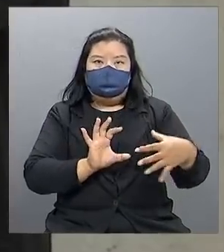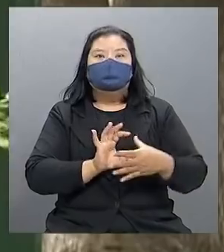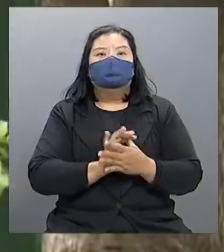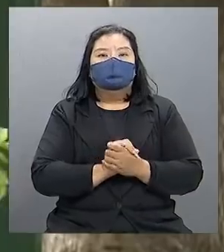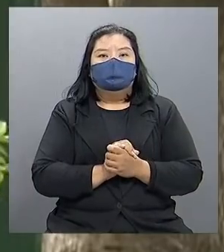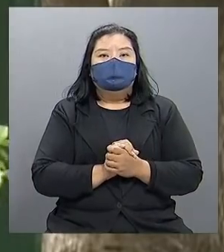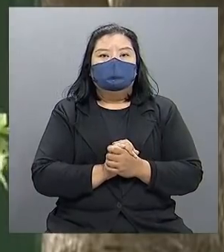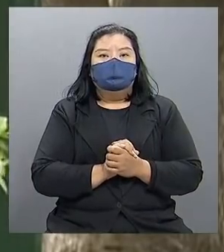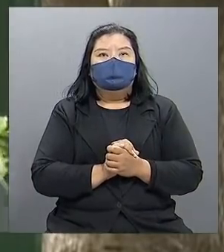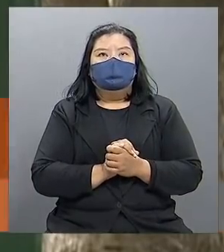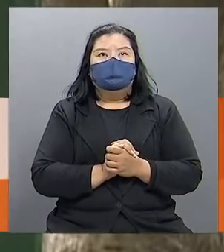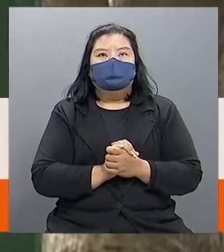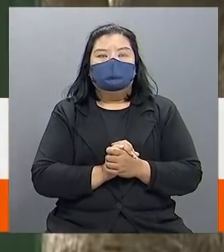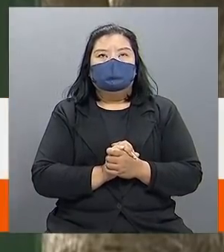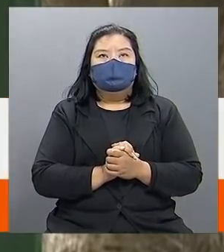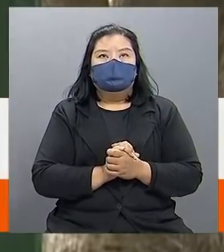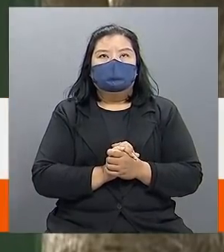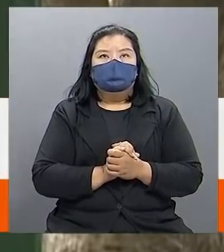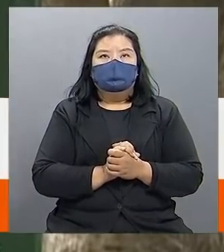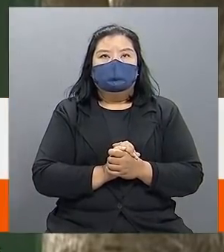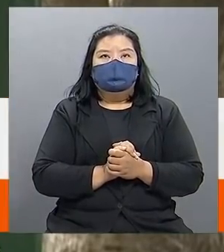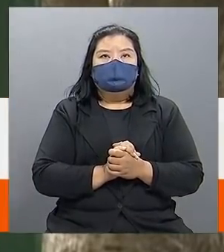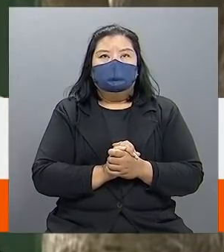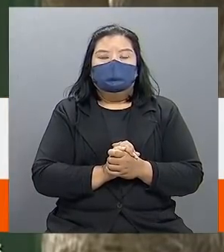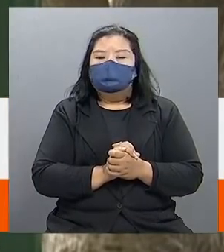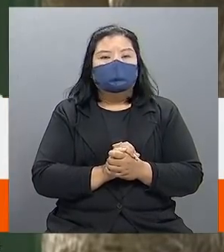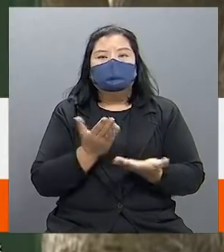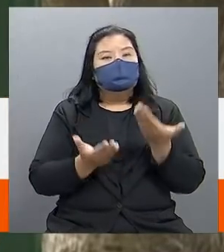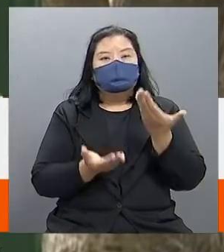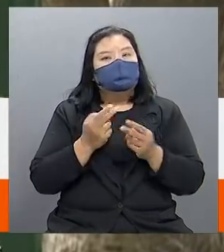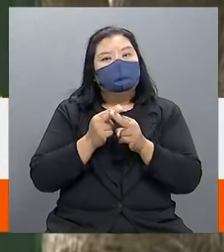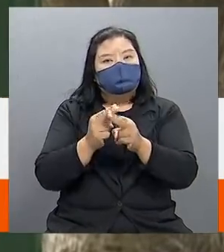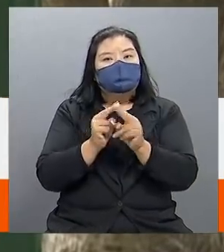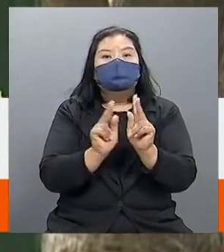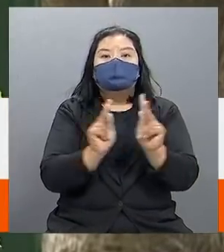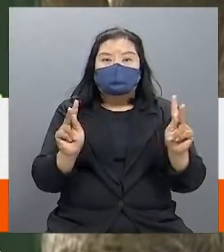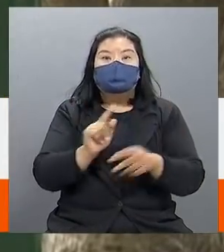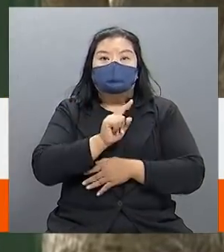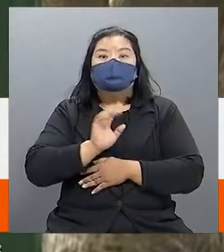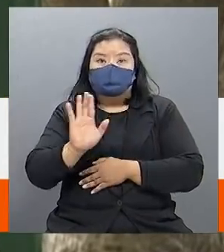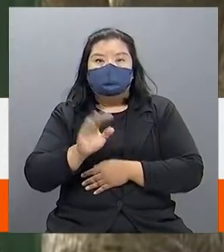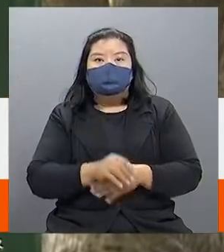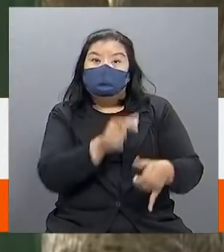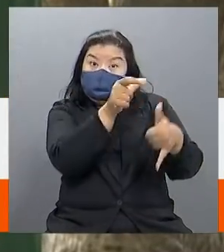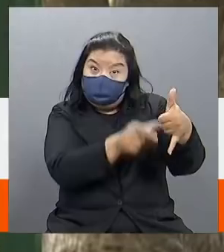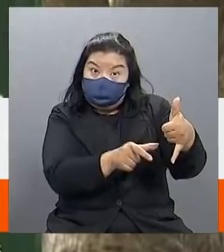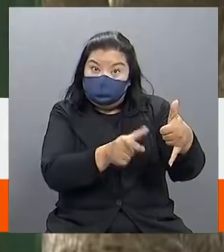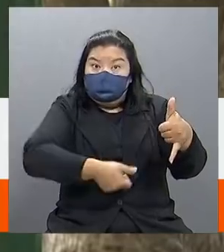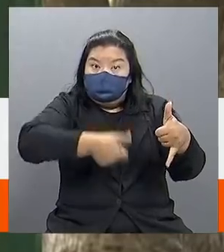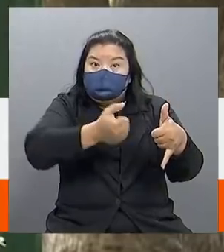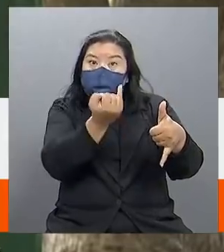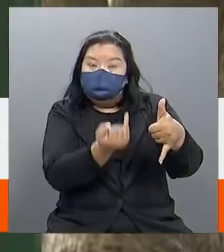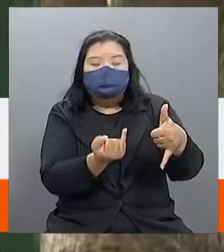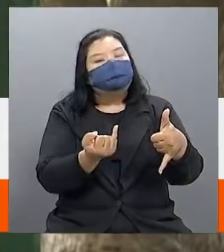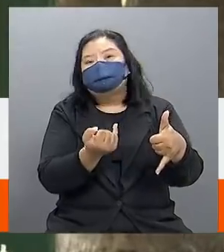ก็ว่าไปก็ว่าไปแล้วเป็นเรื่องของกรรมาธิการดำเนินการก็ว่าไปผิดก็คือผิดถูกก็คือถูกเข้าใจไหมเรื่องกรรมา